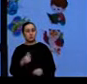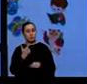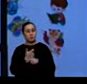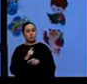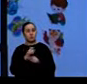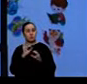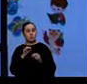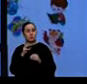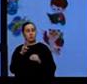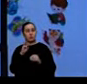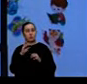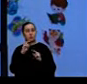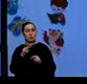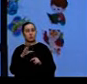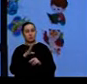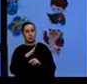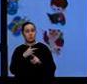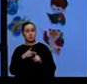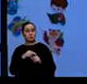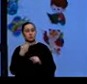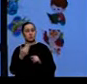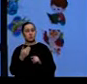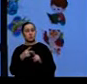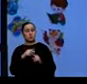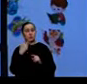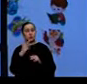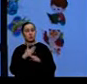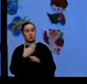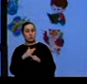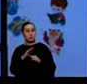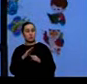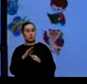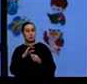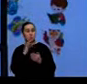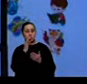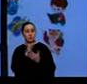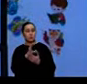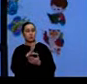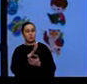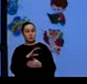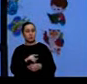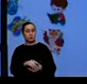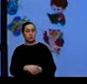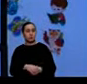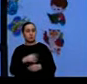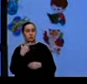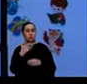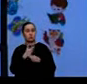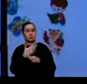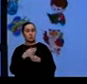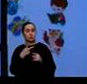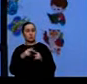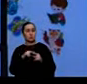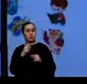Juda to'g'ri. Agar matnni kuzatgan bo'lsangiz, siz 3 qismdan deb javob berdingiz. 3